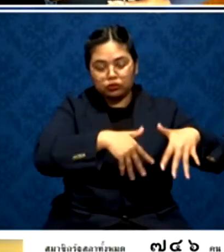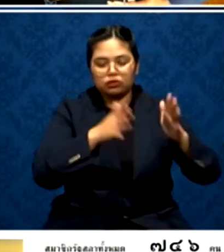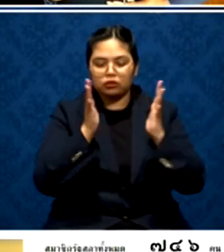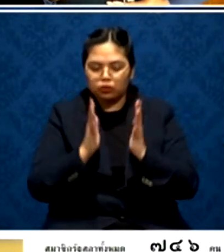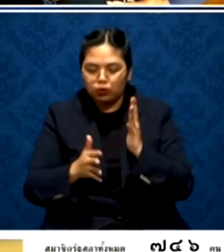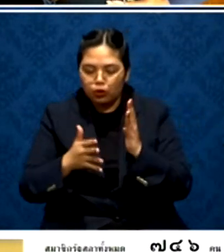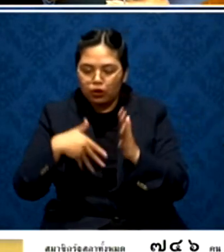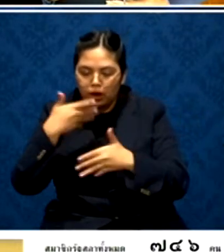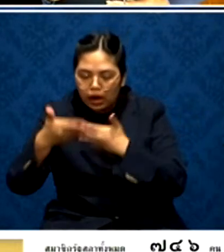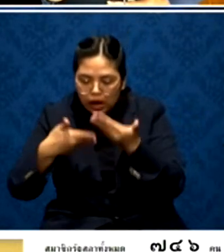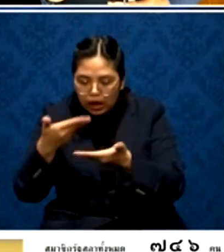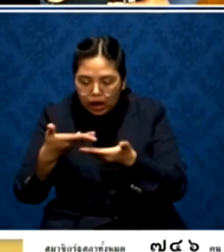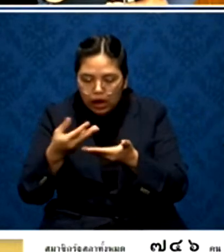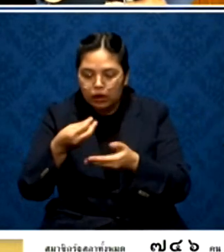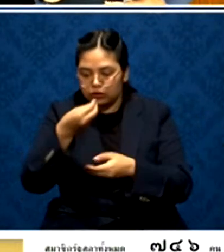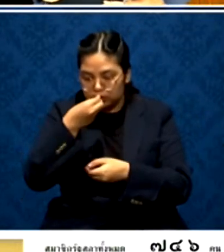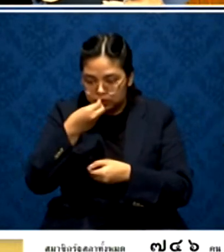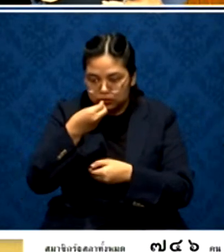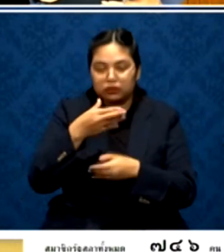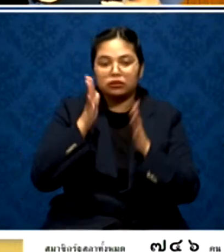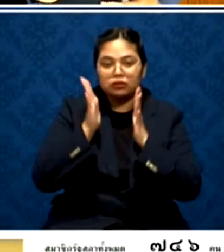ค